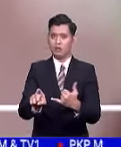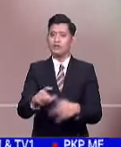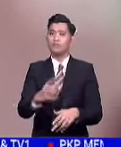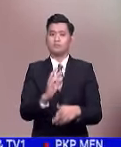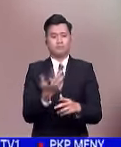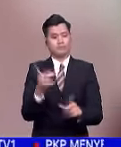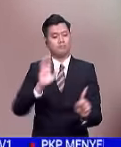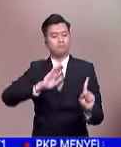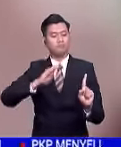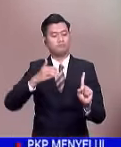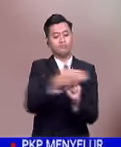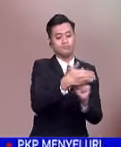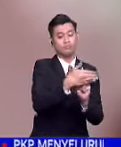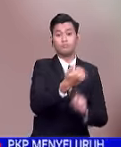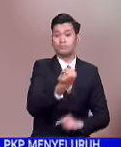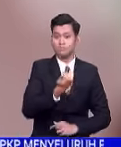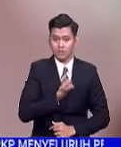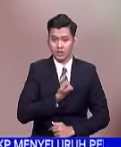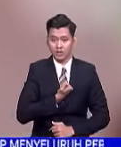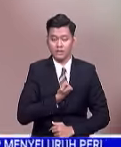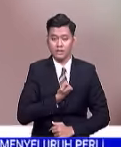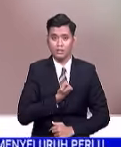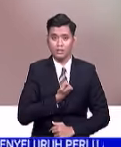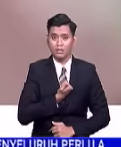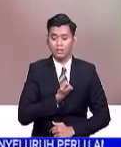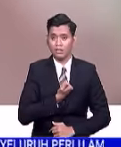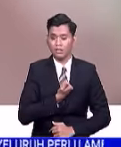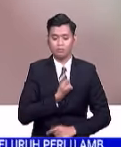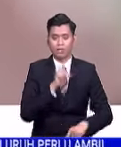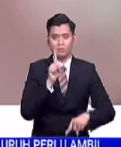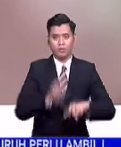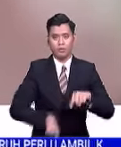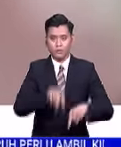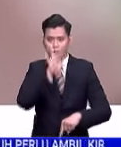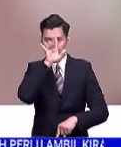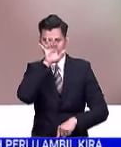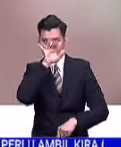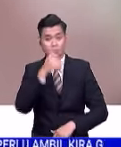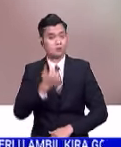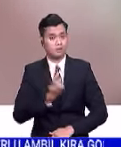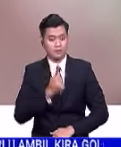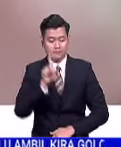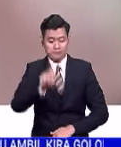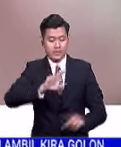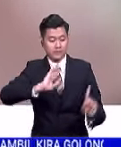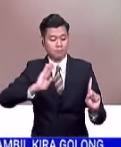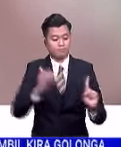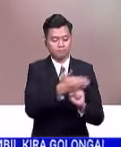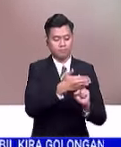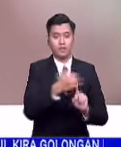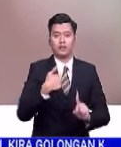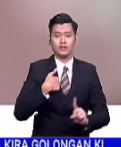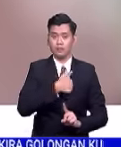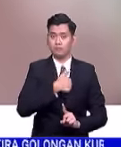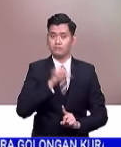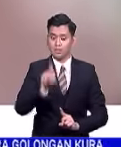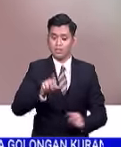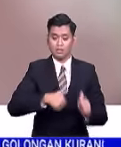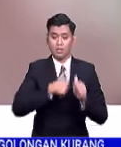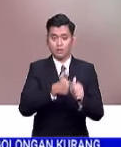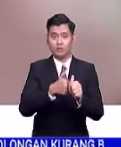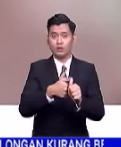atau lockdown kendiri, di mana kita tidak menipu diri kita sendiri. Ya, kita mematuhi segala peraturan